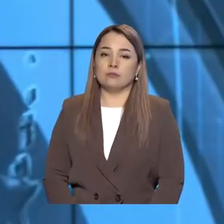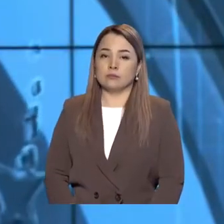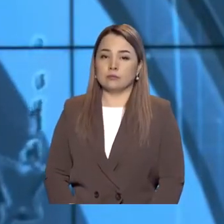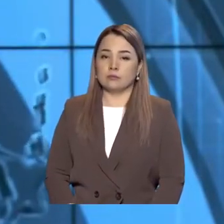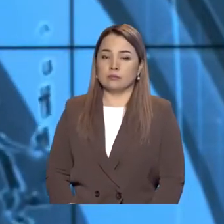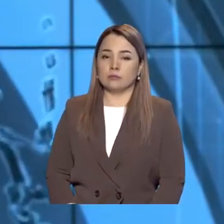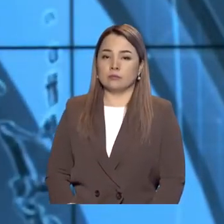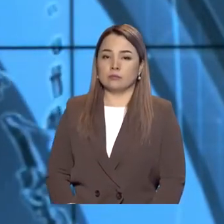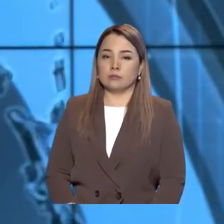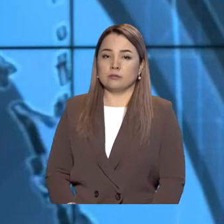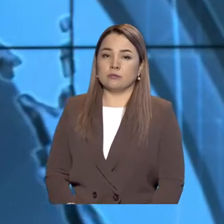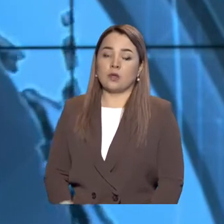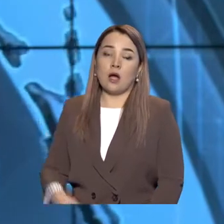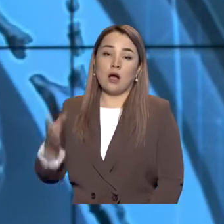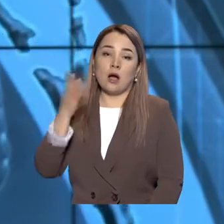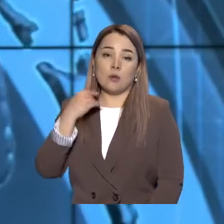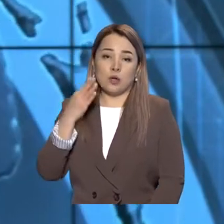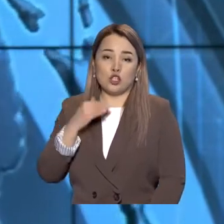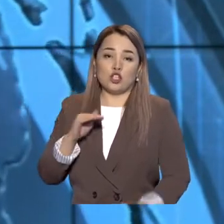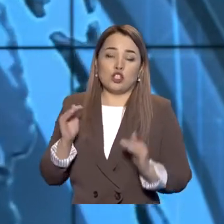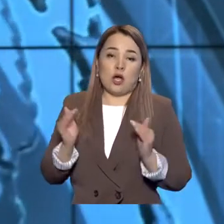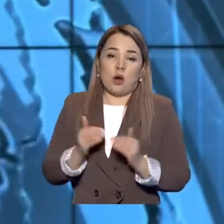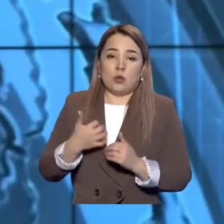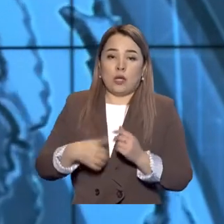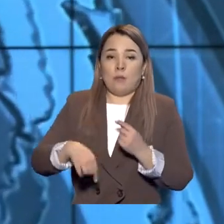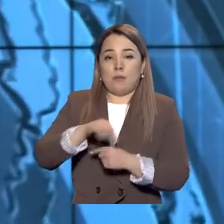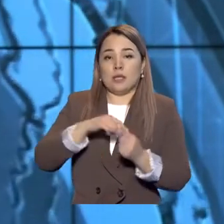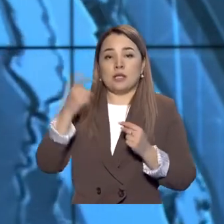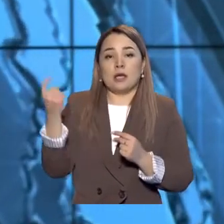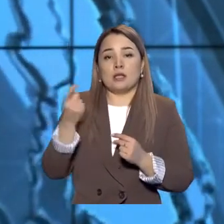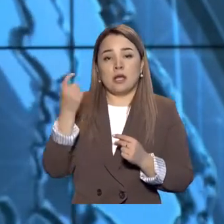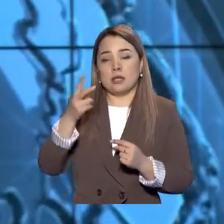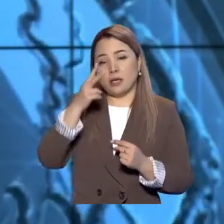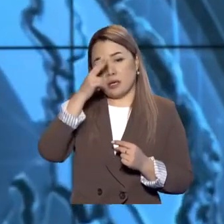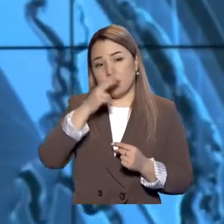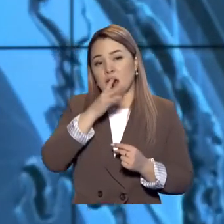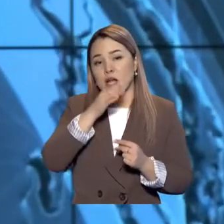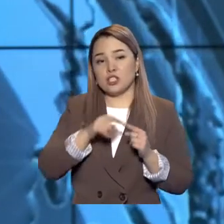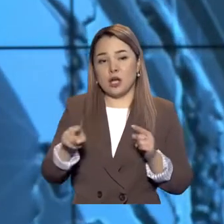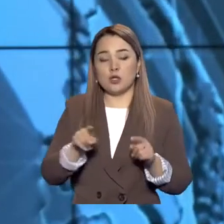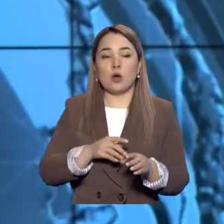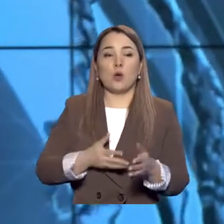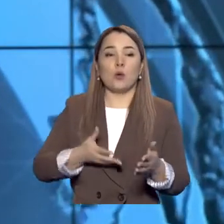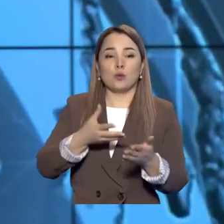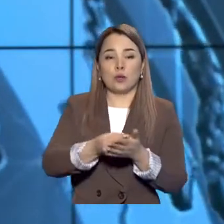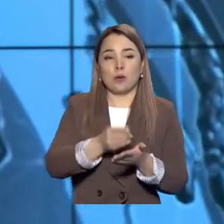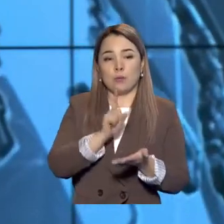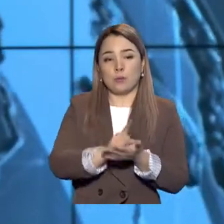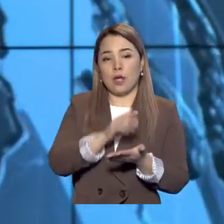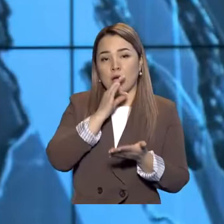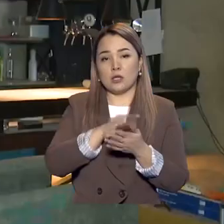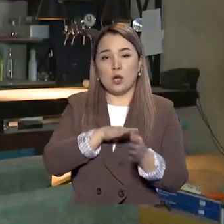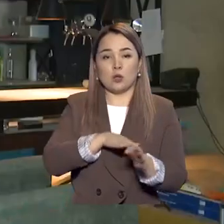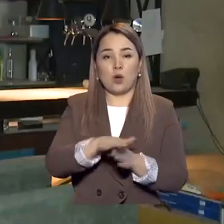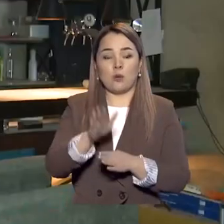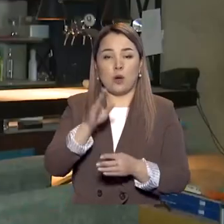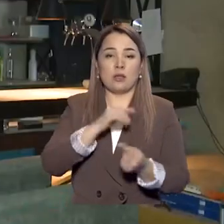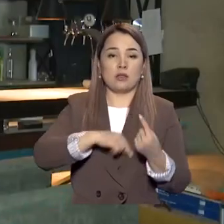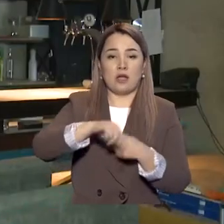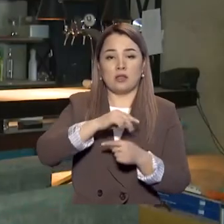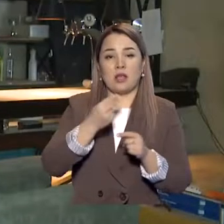Ел жаңалықтарына ораламыз. Алматыда шағын орта бизнес иелеріне 2 ай ішінде өтемақы толық төленеді. Бұл туралы кәсіпкерлік